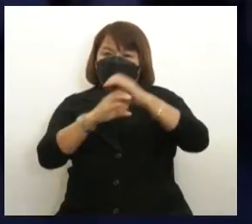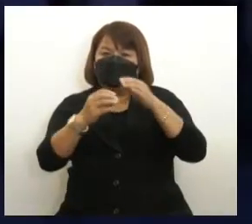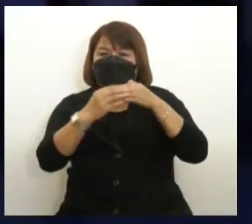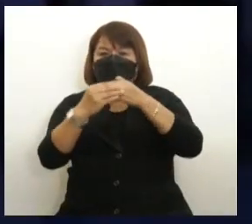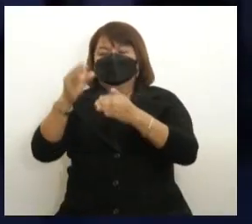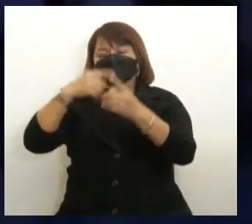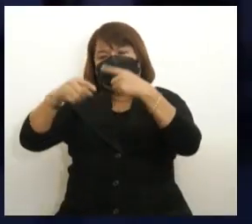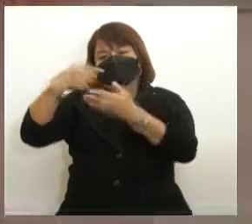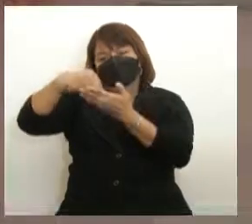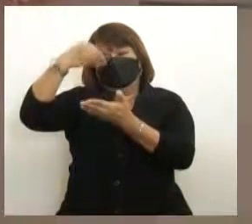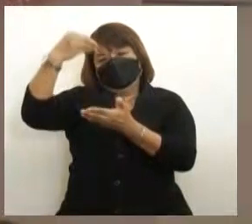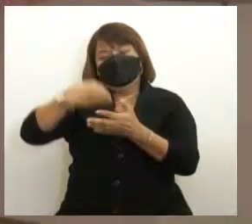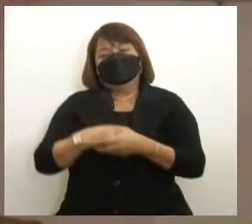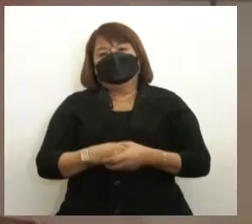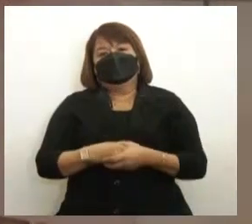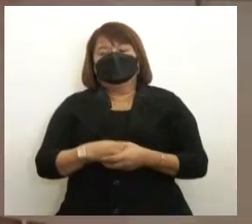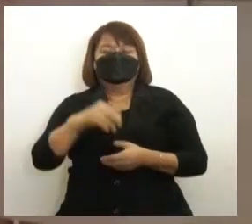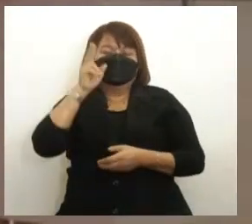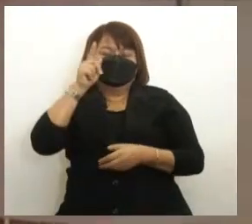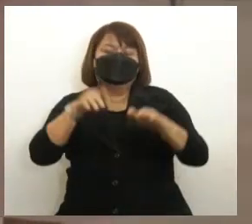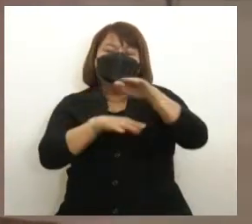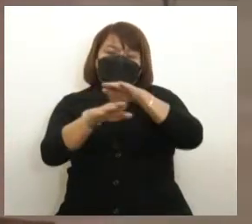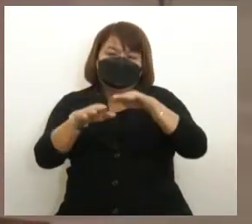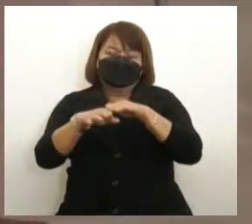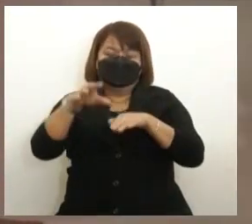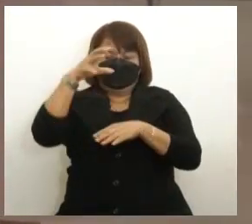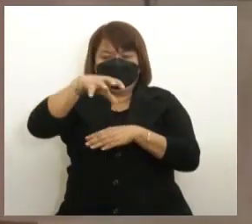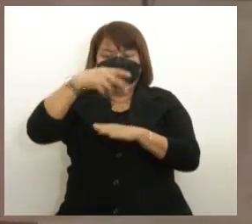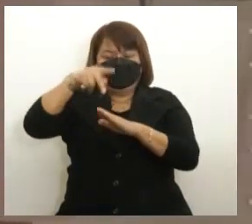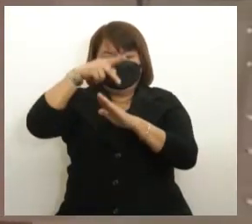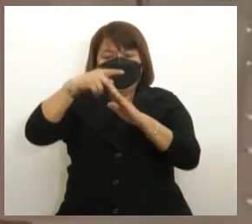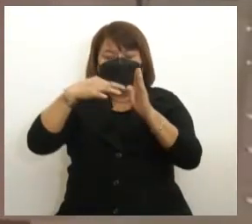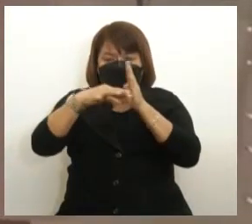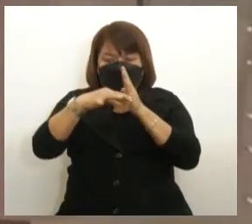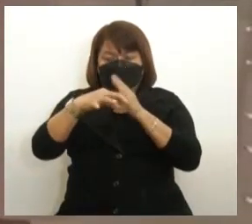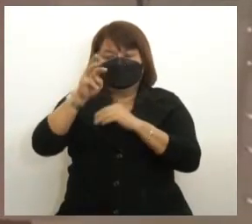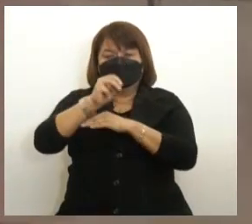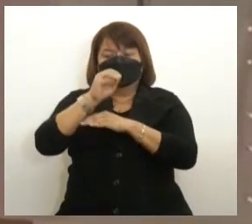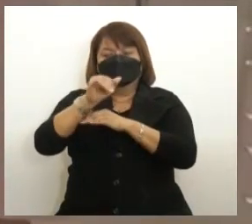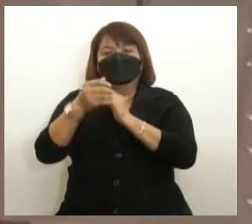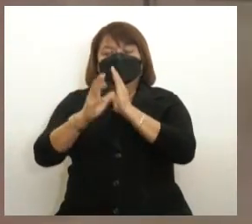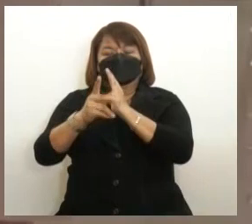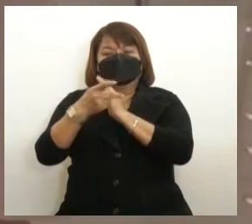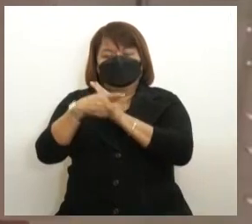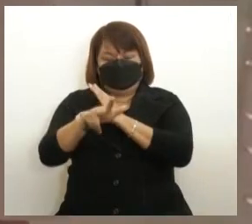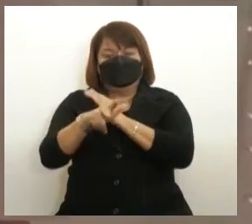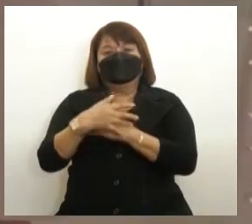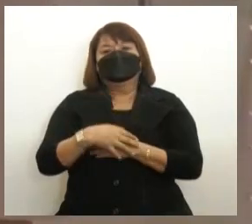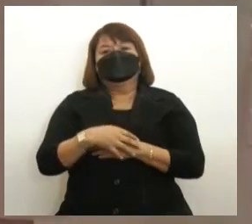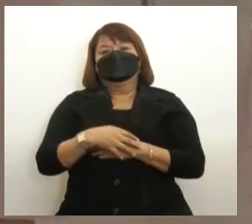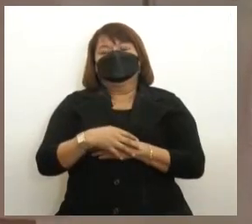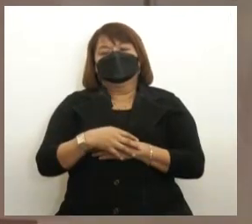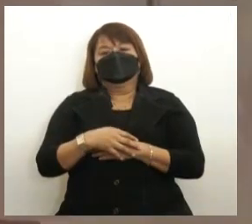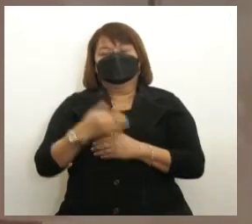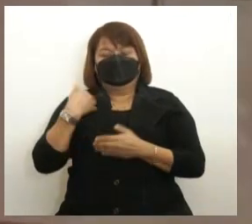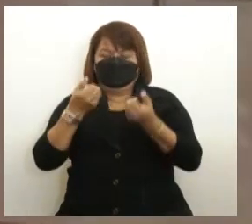าเรียนนำเป็นข้อมูลเบื้องต้นว่าสำนักงานเขตพื้นที่การศึกษามัธยมศึกษาชัยภูมิสพม.ชัยภูมิเนี่ยได้ออก